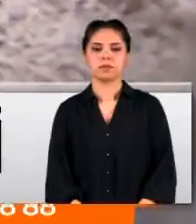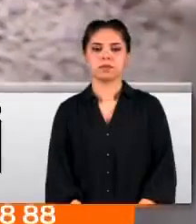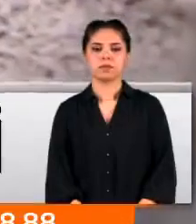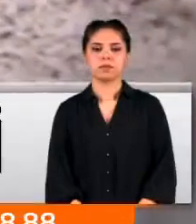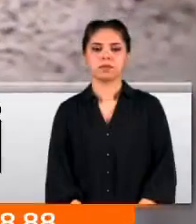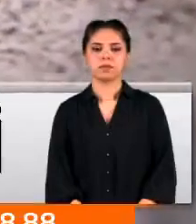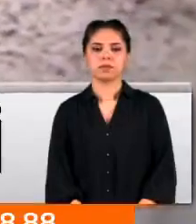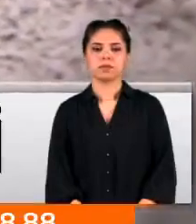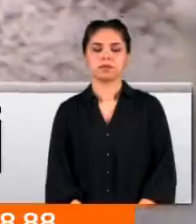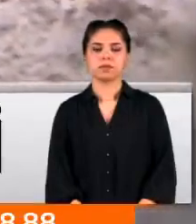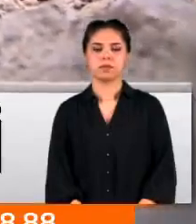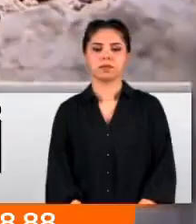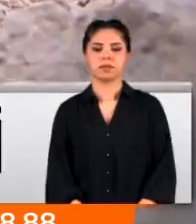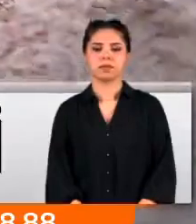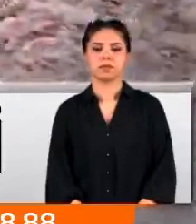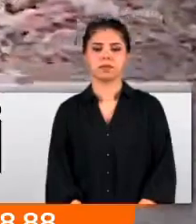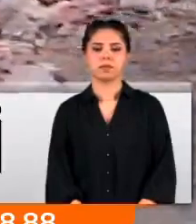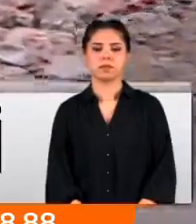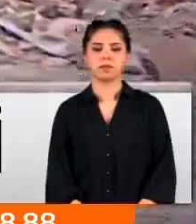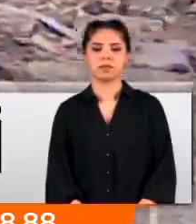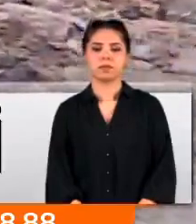Ayakkabım yoktu. Hiçbir şey, bir çorap bile yoktu.